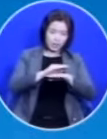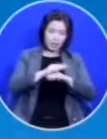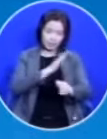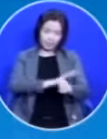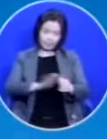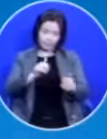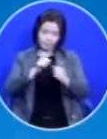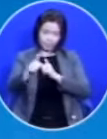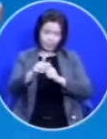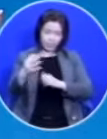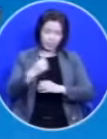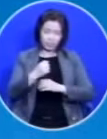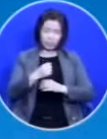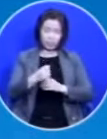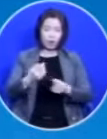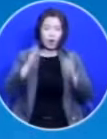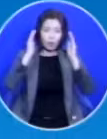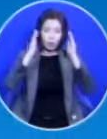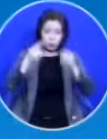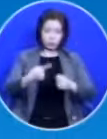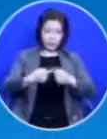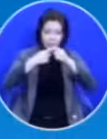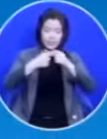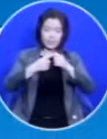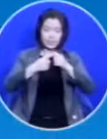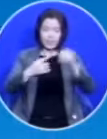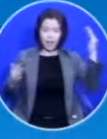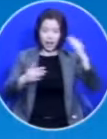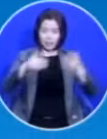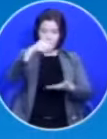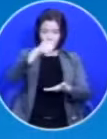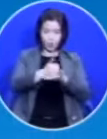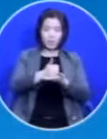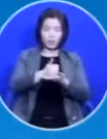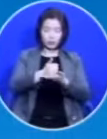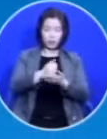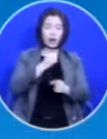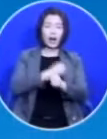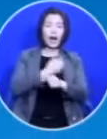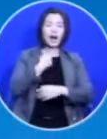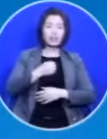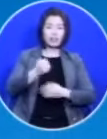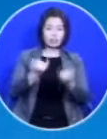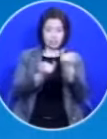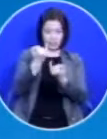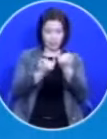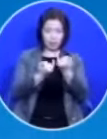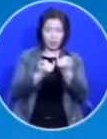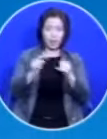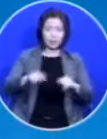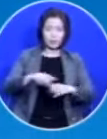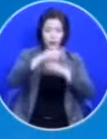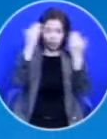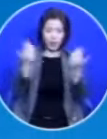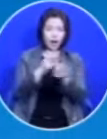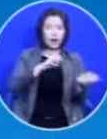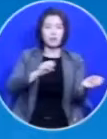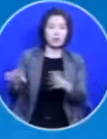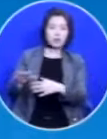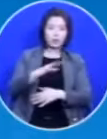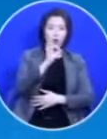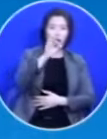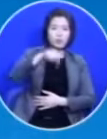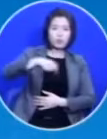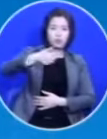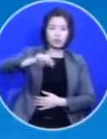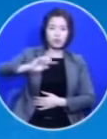있고 공부도 일등하고 학생 회장도 하고 그래든 잠입니다 그거 다 버리고 우간다에